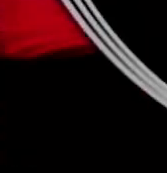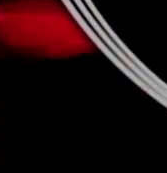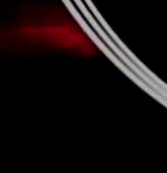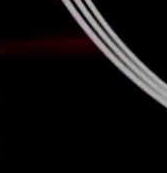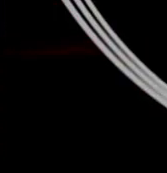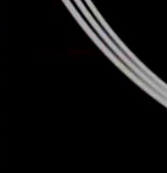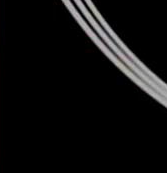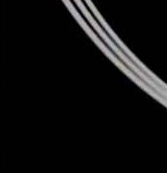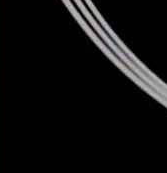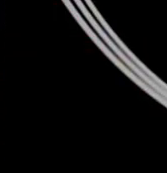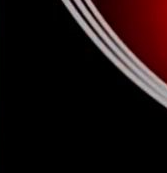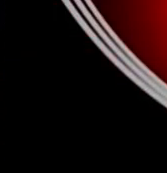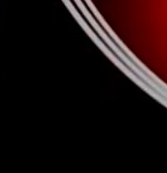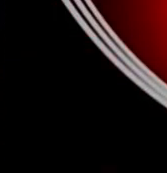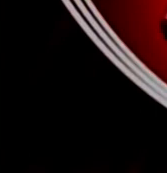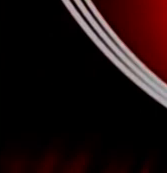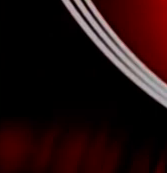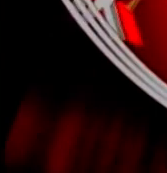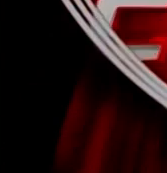Hot News Express.